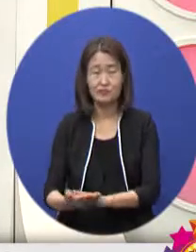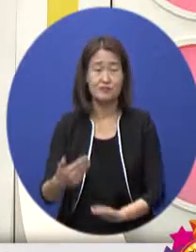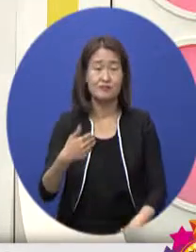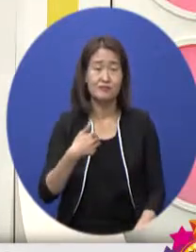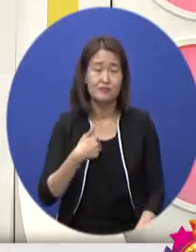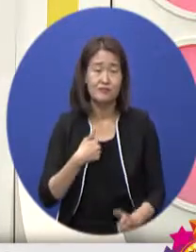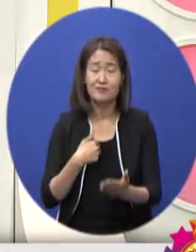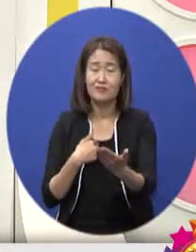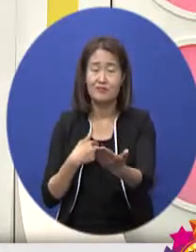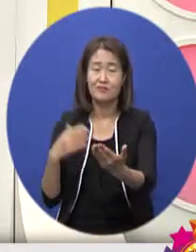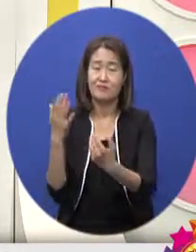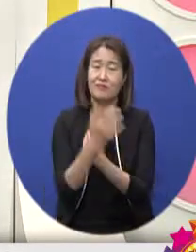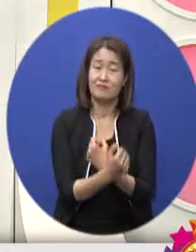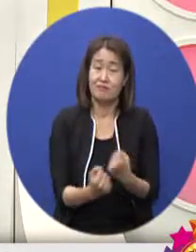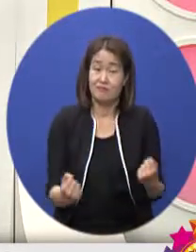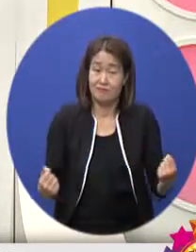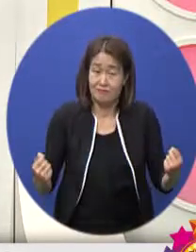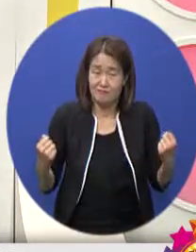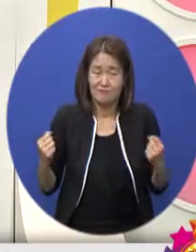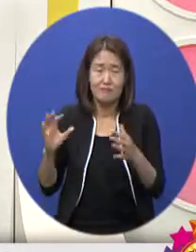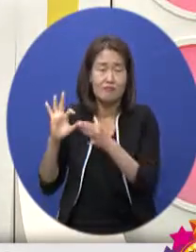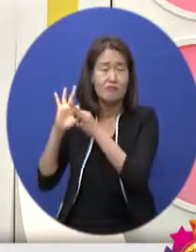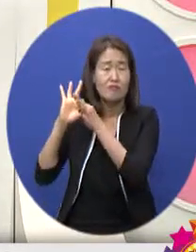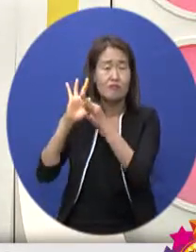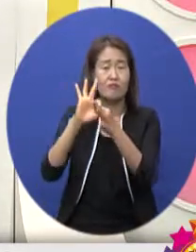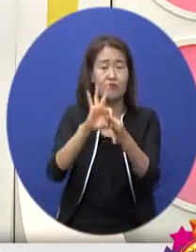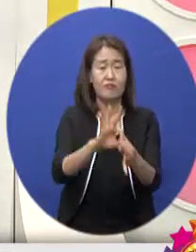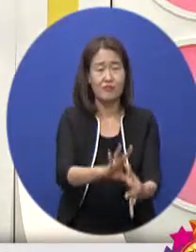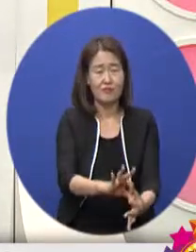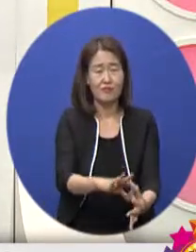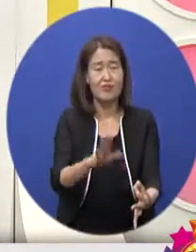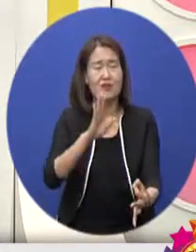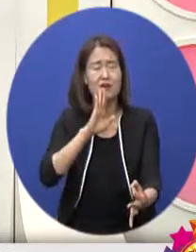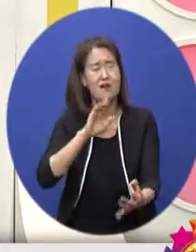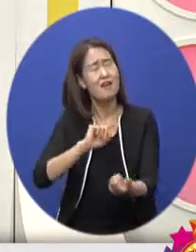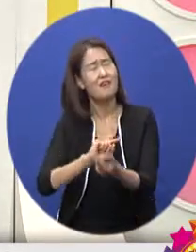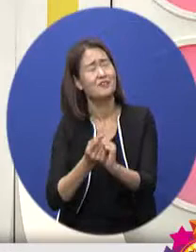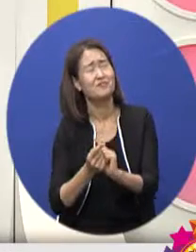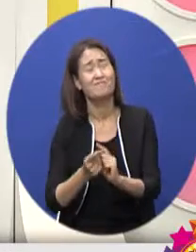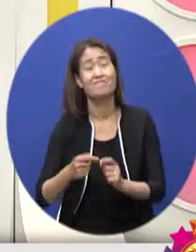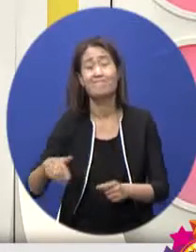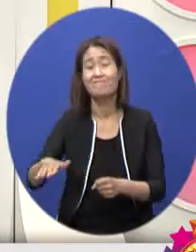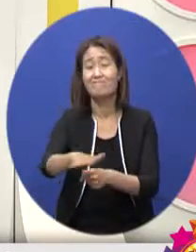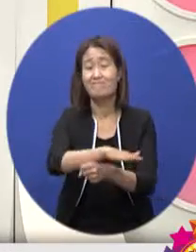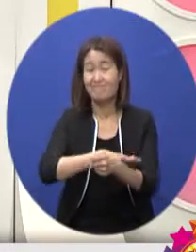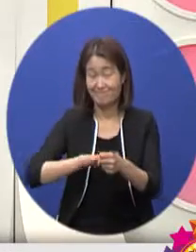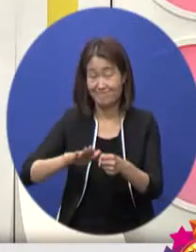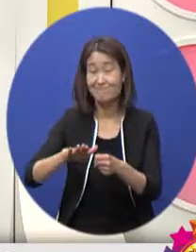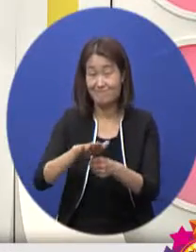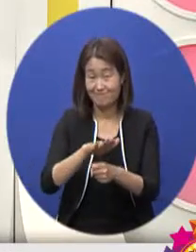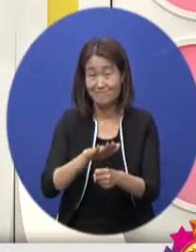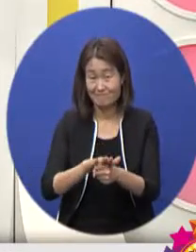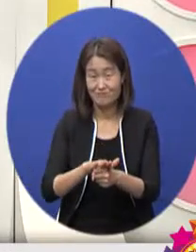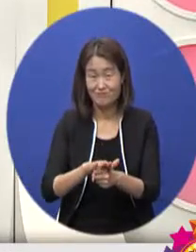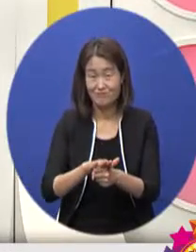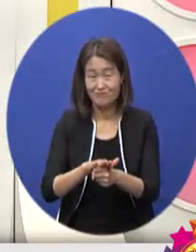나 그대를 난 건강하면서 든든히 사랑하자고